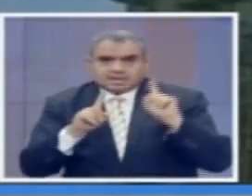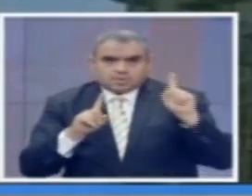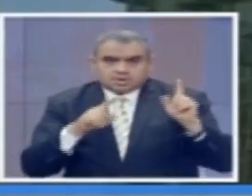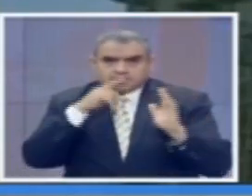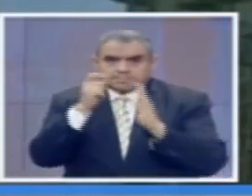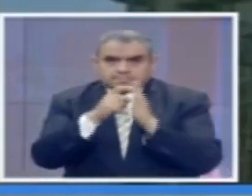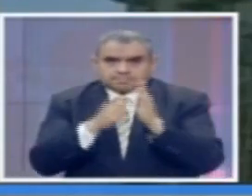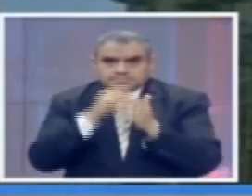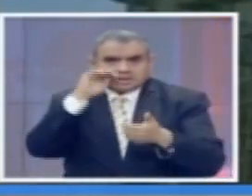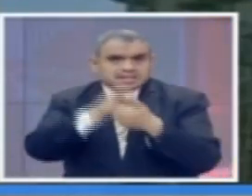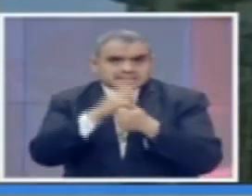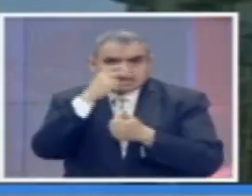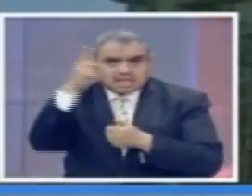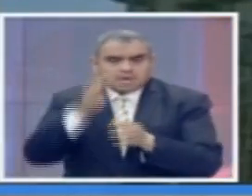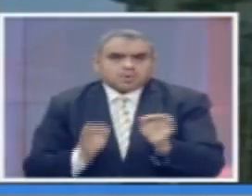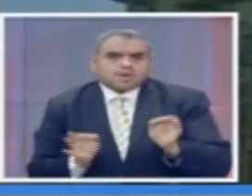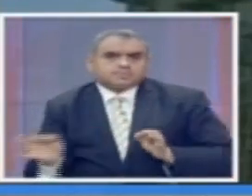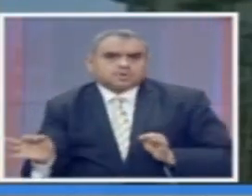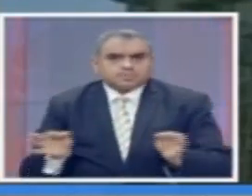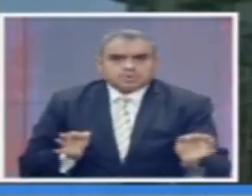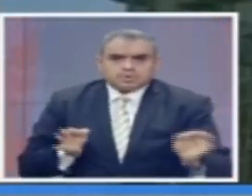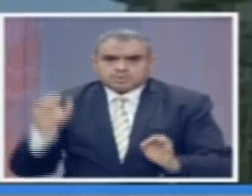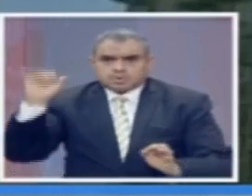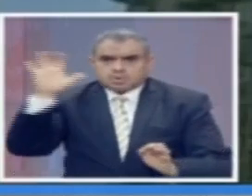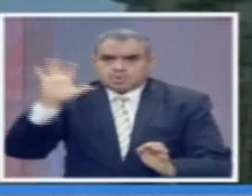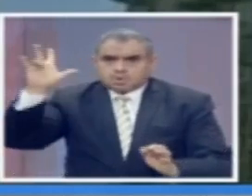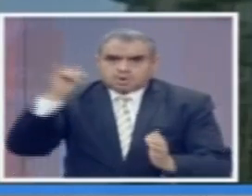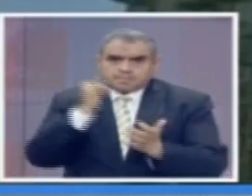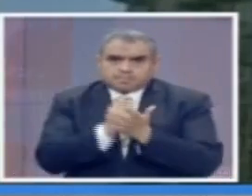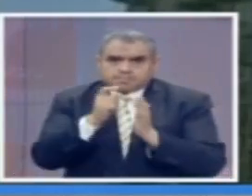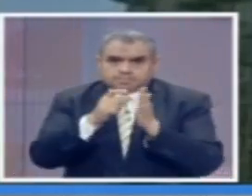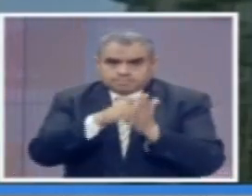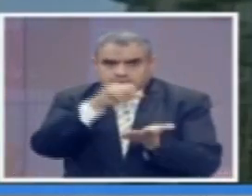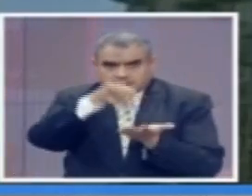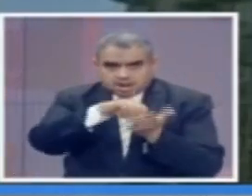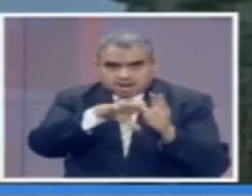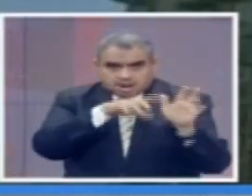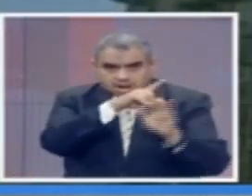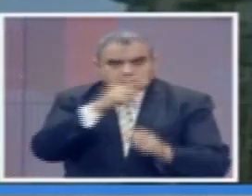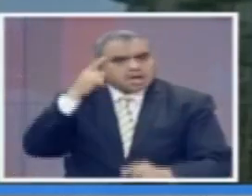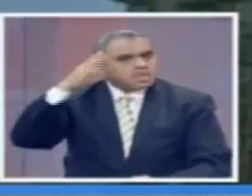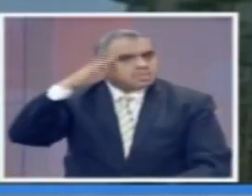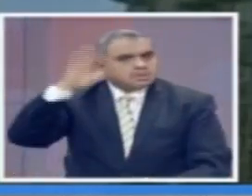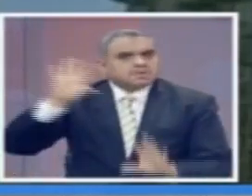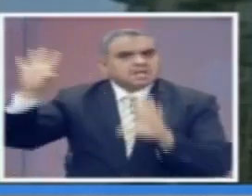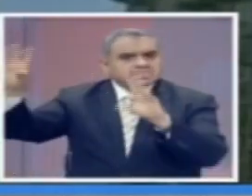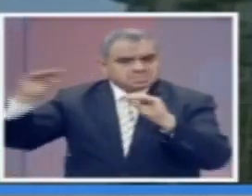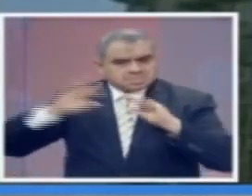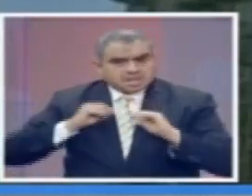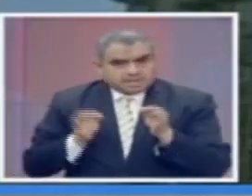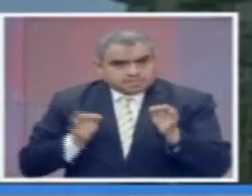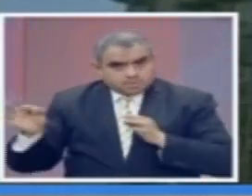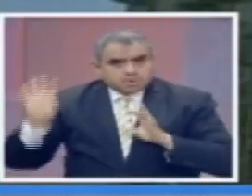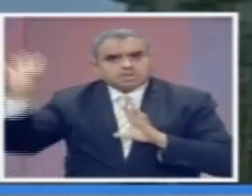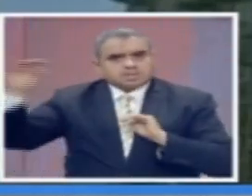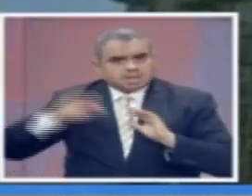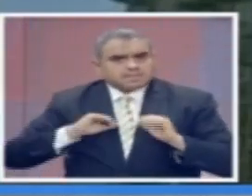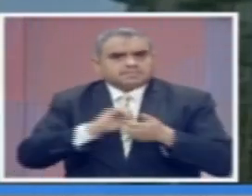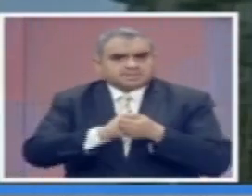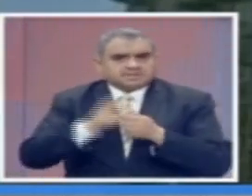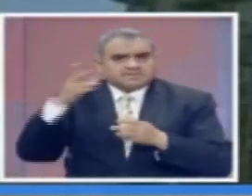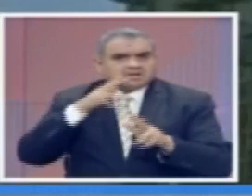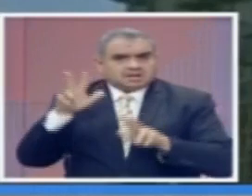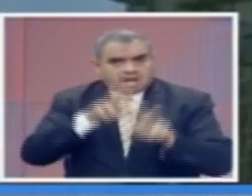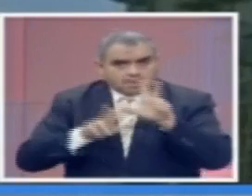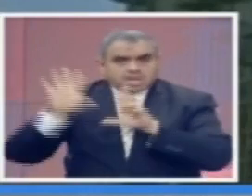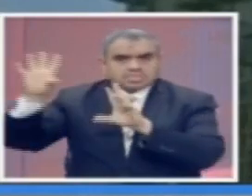لم تلتزم بتعهداتها على حد قوله، ولذلك فإن بلاده لم تلتزم أيضا بتعهداتها وفقا للاتفاق النووي.